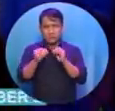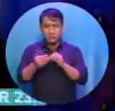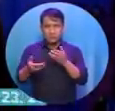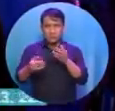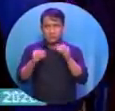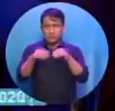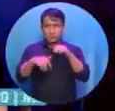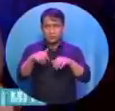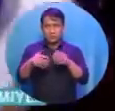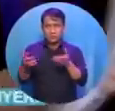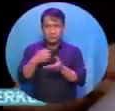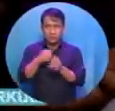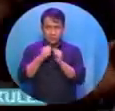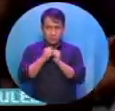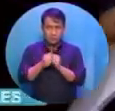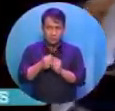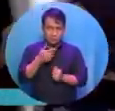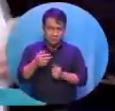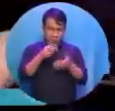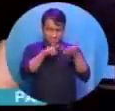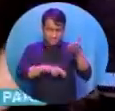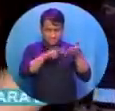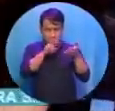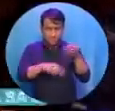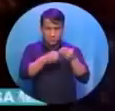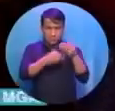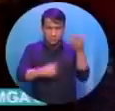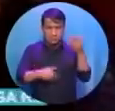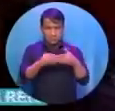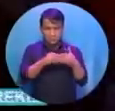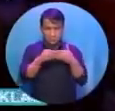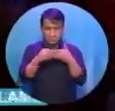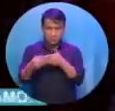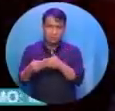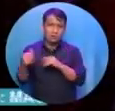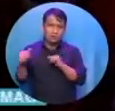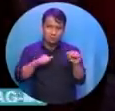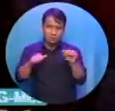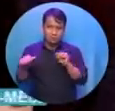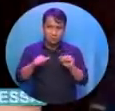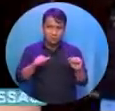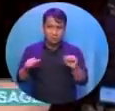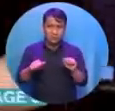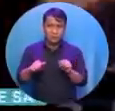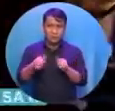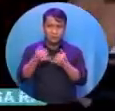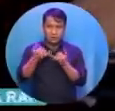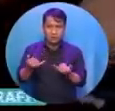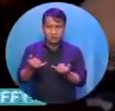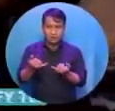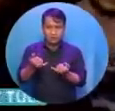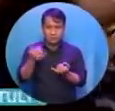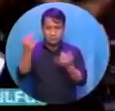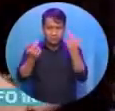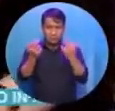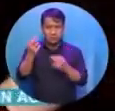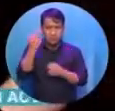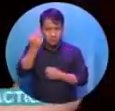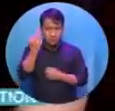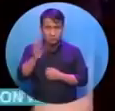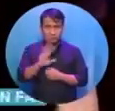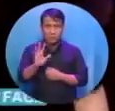usapan namin sa mga kaso. Oh. Dahil binabasa natin at nagiging gabay natin yan sa pag-aksyon po natin. Pero paalala sa mga magko-comment,